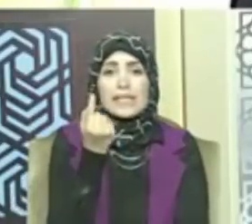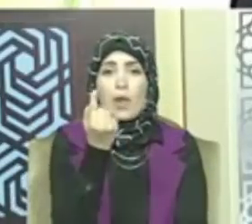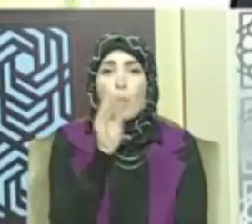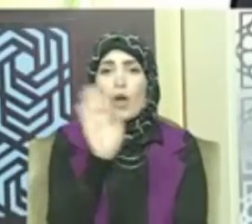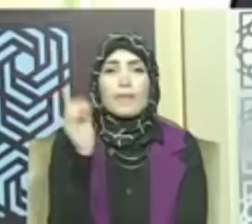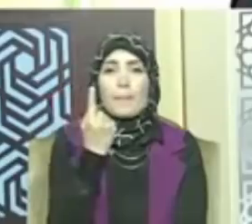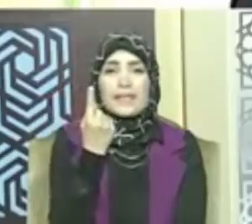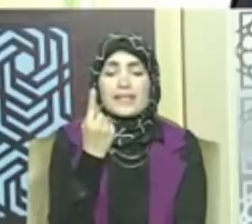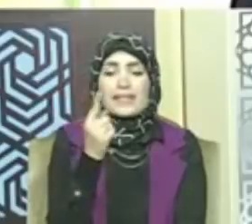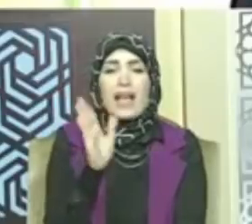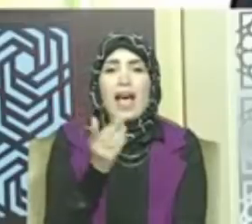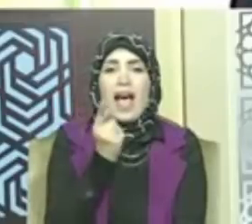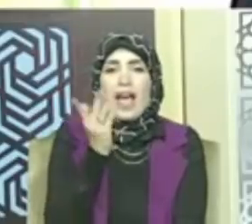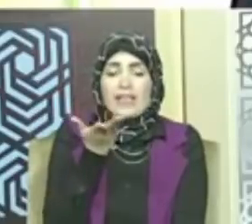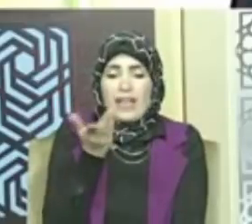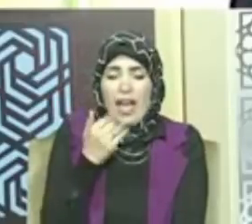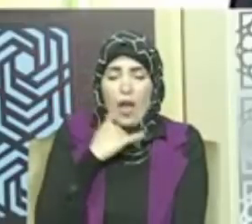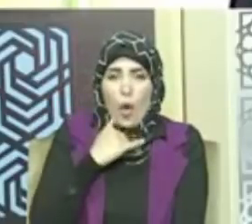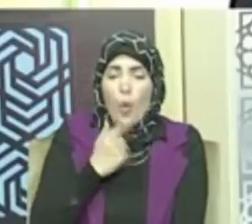ولا من مسألة